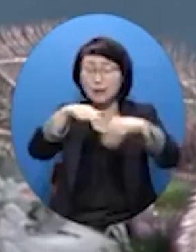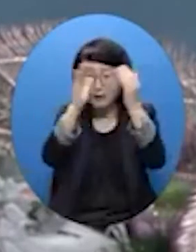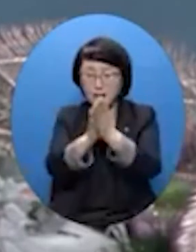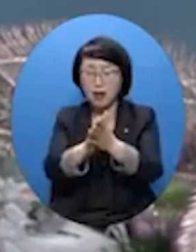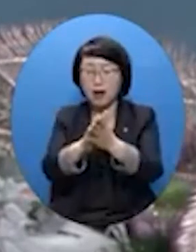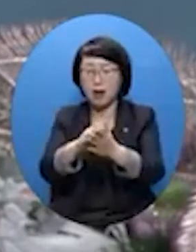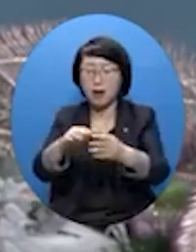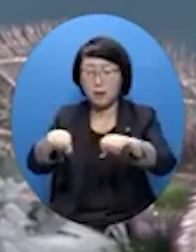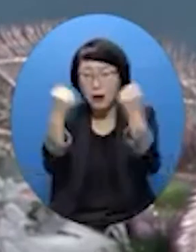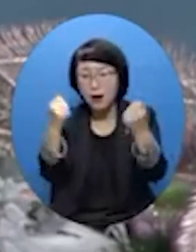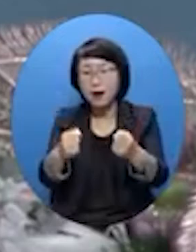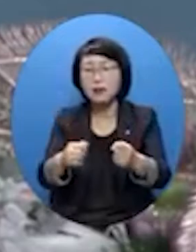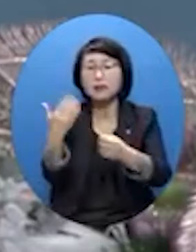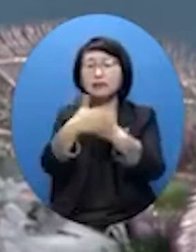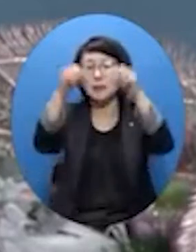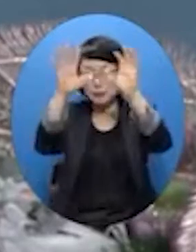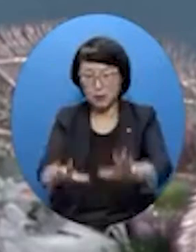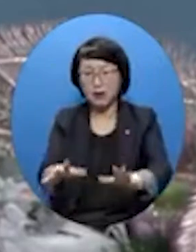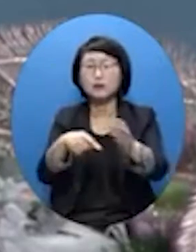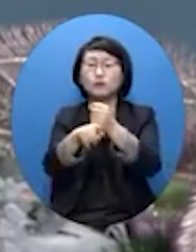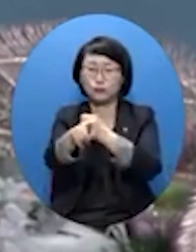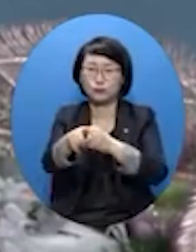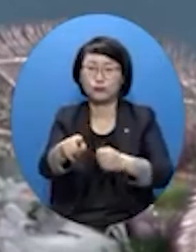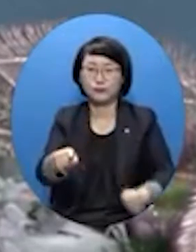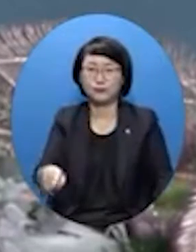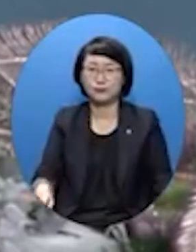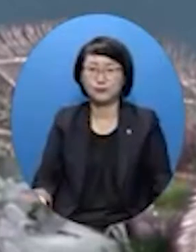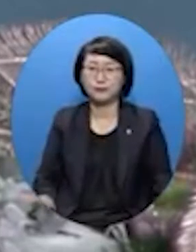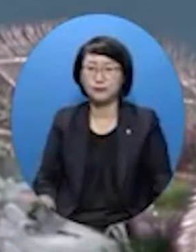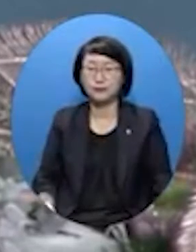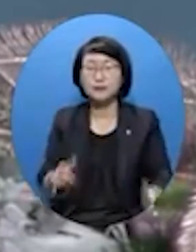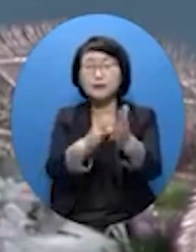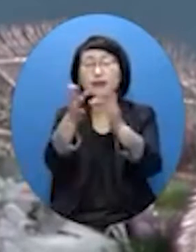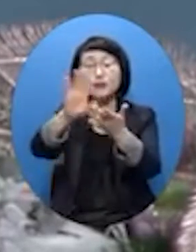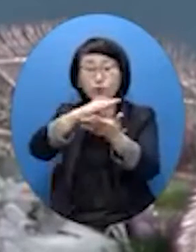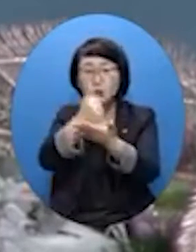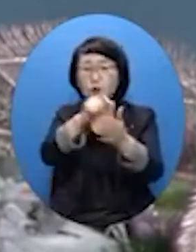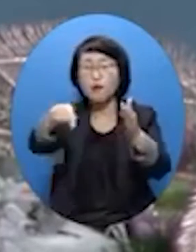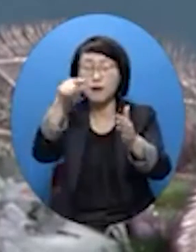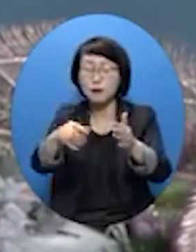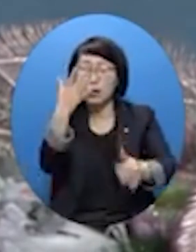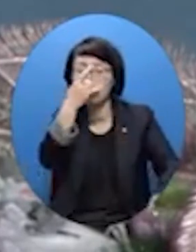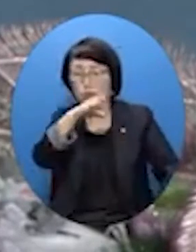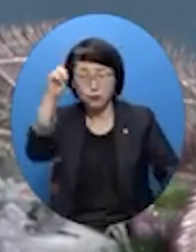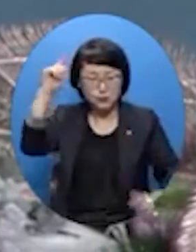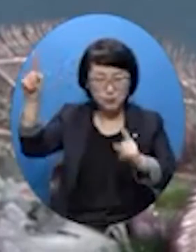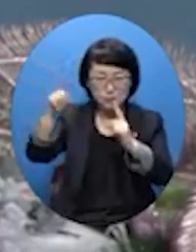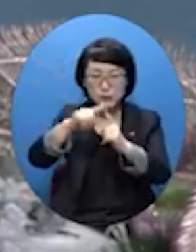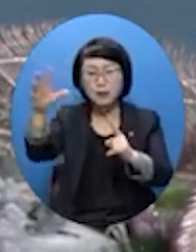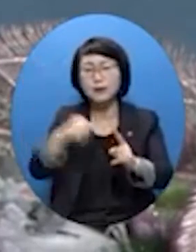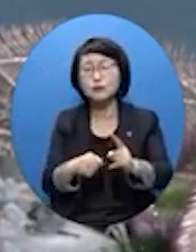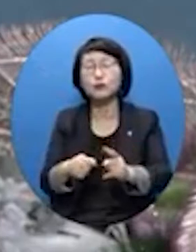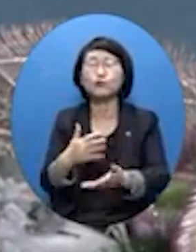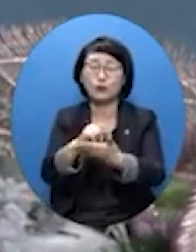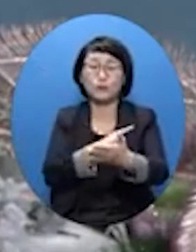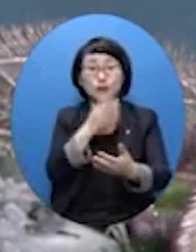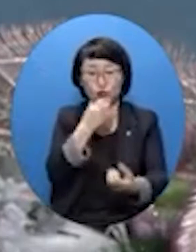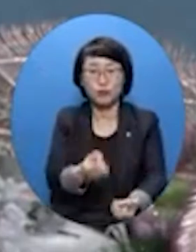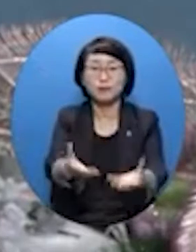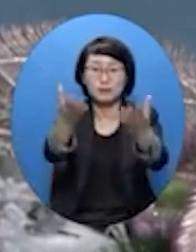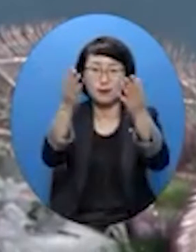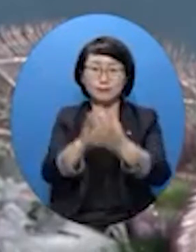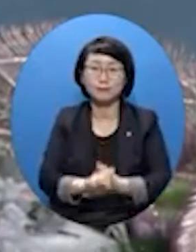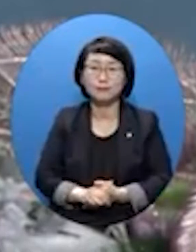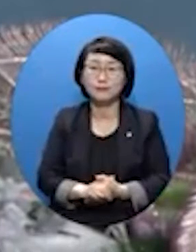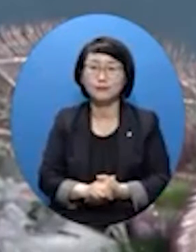때문에 이 같은 은혜가 우리 모두에게 임하게 된 것입니다. 예수 그리스도 안에서 절대 긍정의 믿음으로 나아가는 여러분 되기를 주님의 이름으로